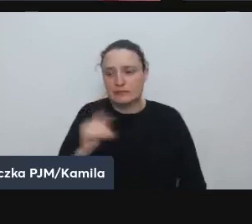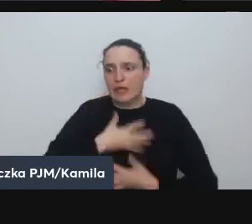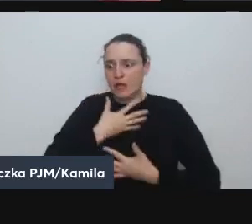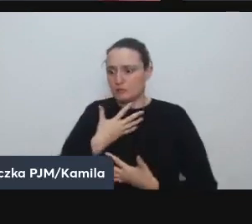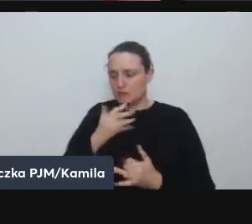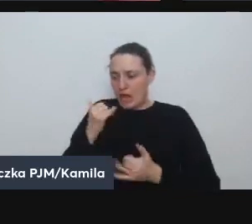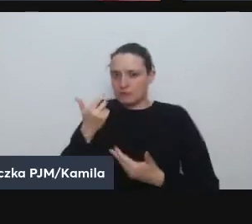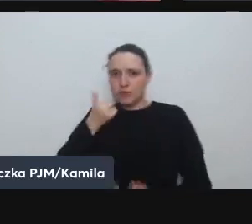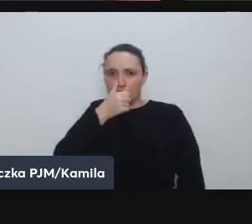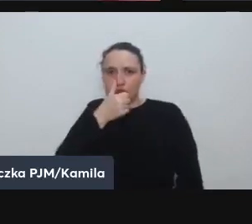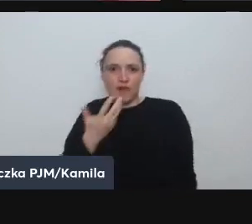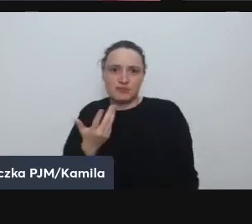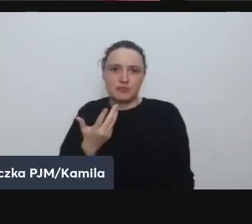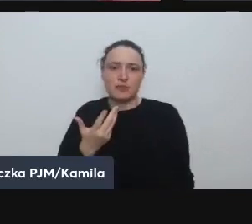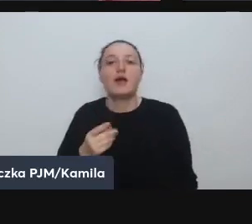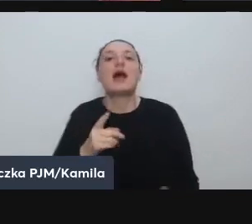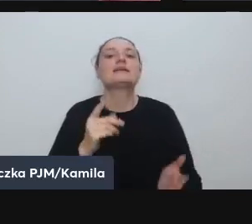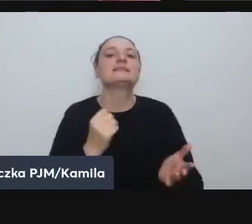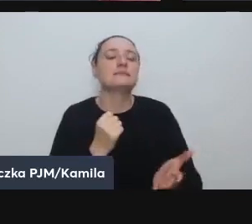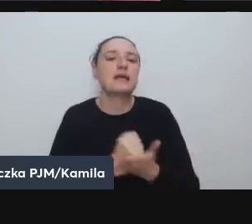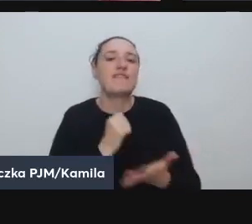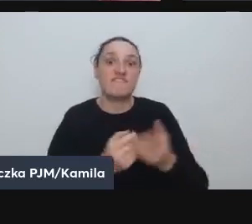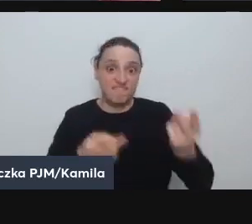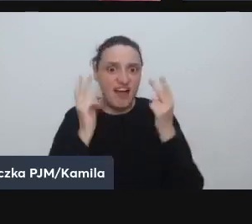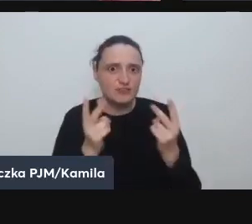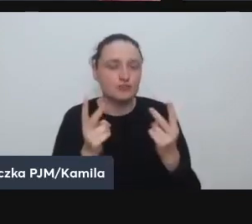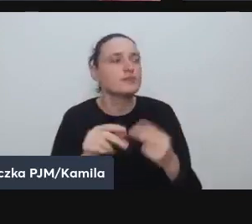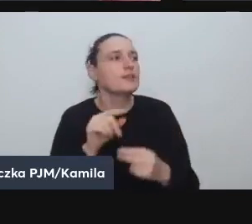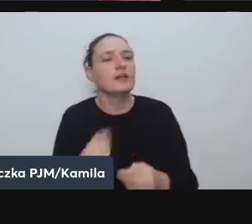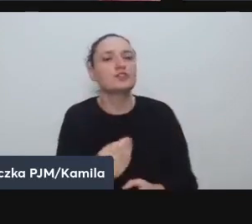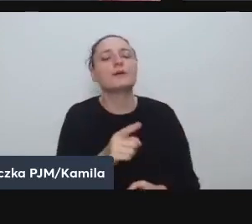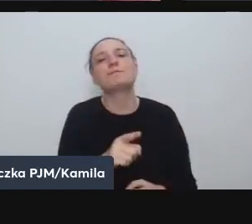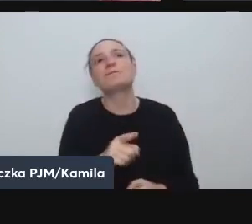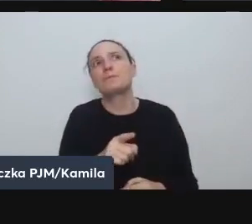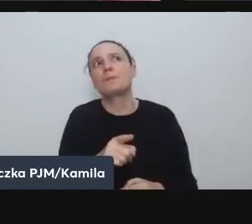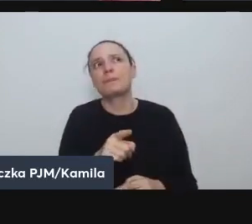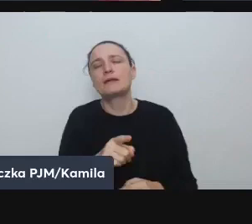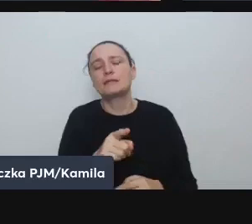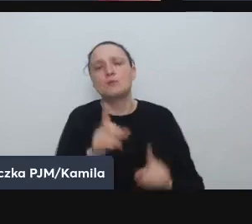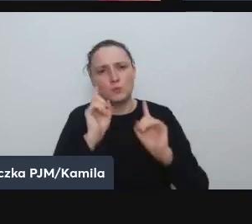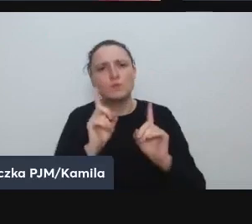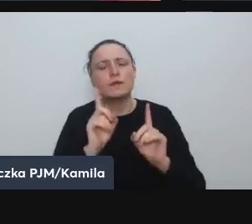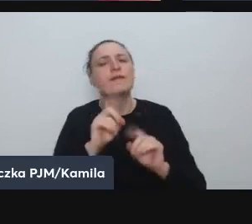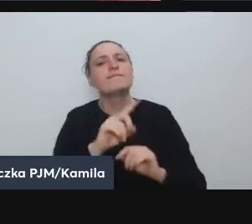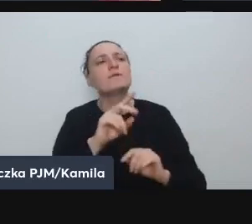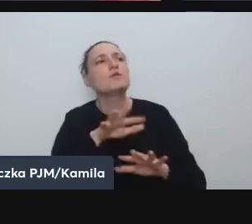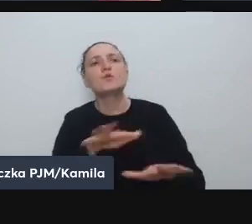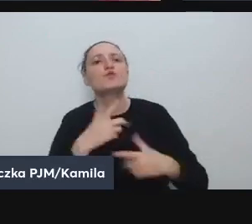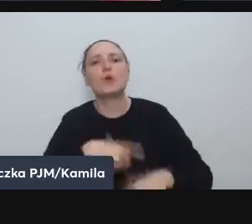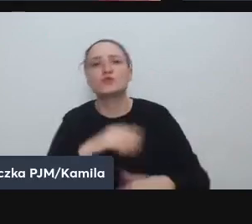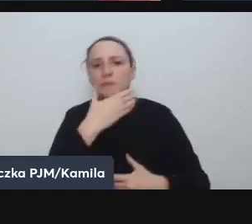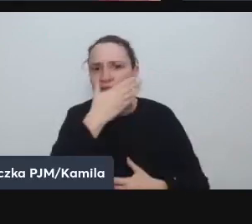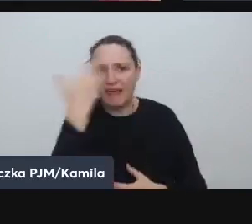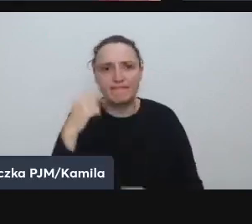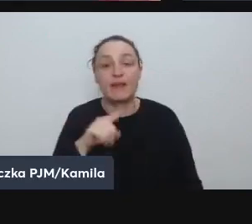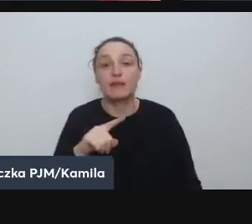A propos takich czerwonych flag, że tak powiem, no to właśnie jeszcze mam wrażenie, że dosyć dużo osób nie wie, a tak ma, że ta miesiączka